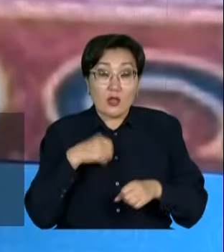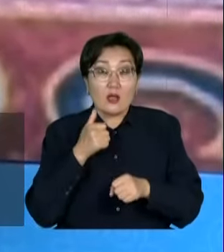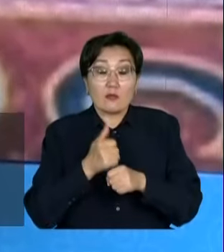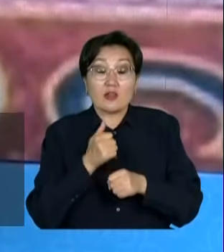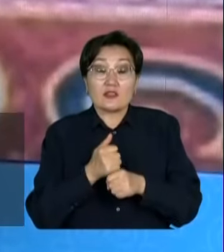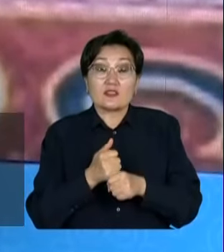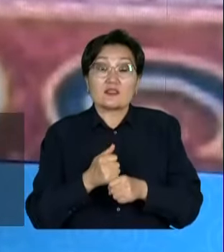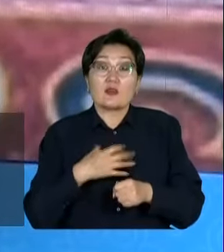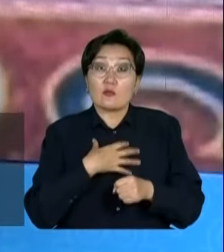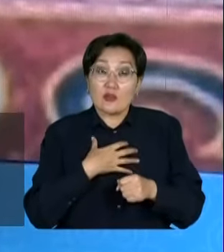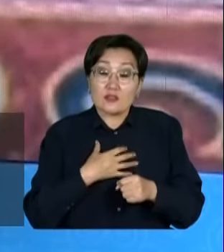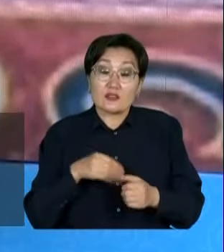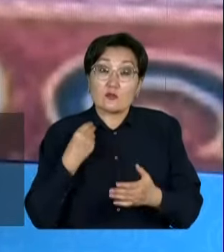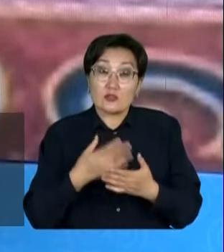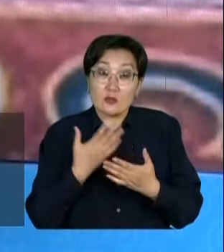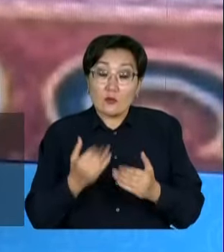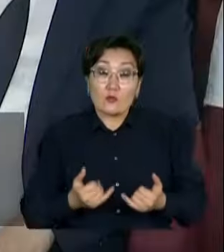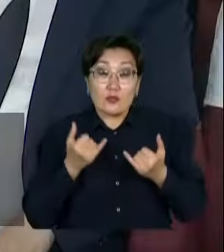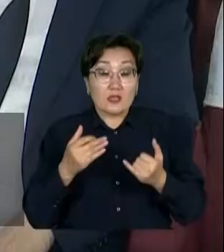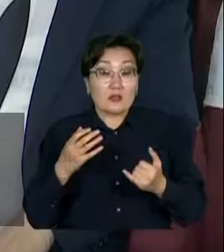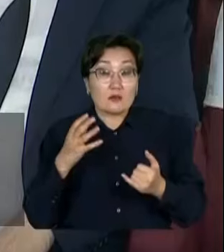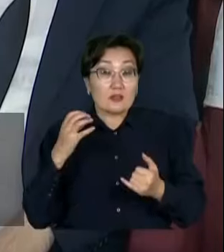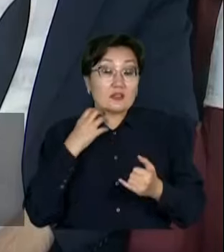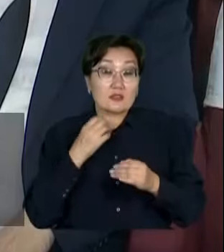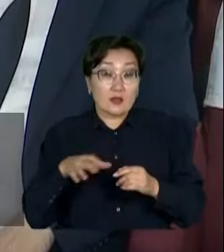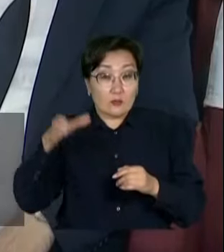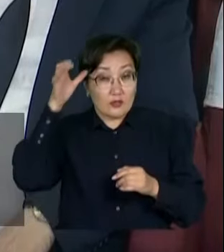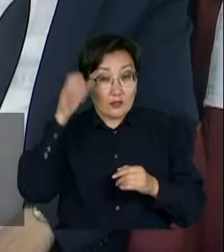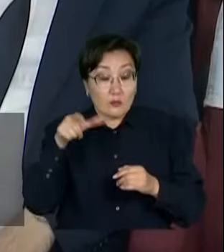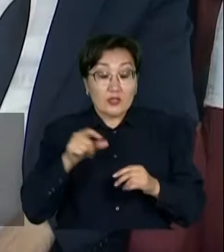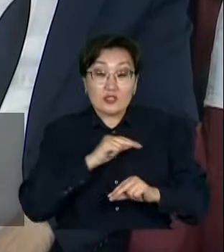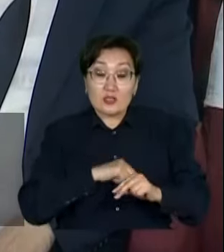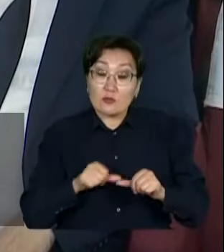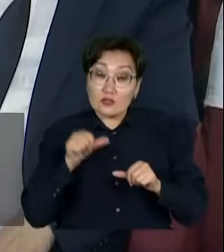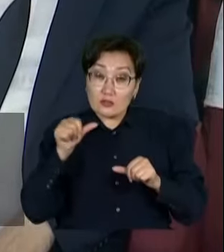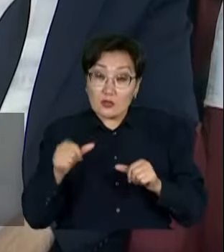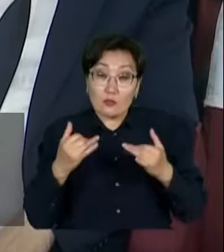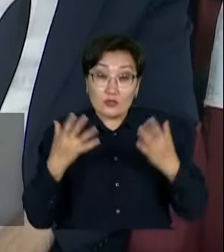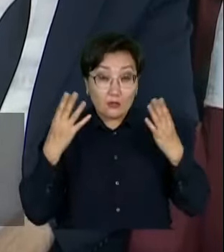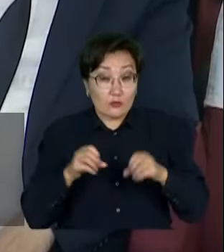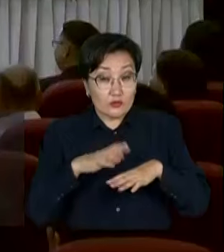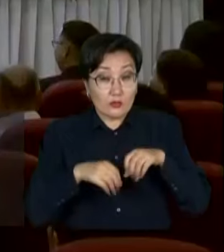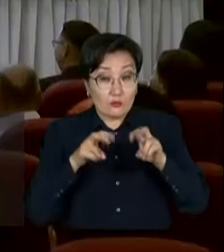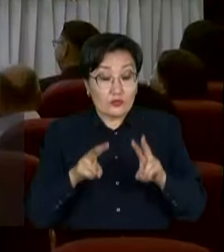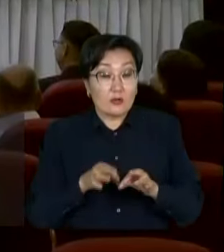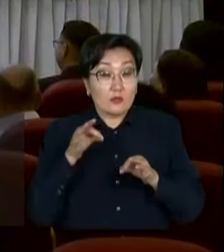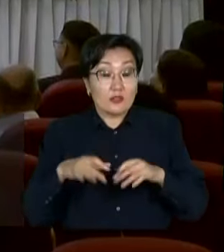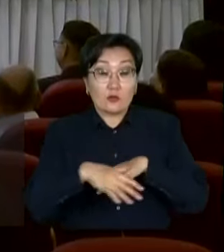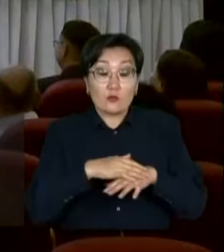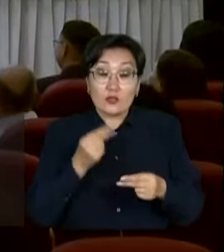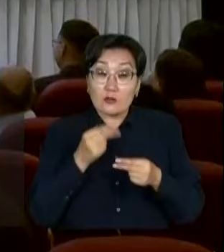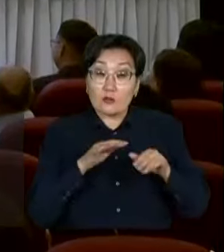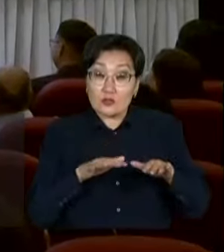құндылығы. Осы бір құндылықты құнттауда қызылордалық ғалымдар мен тіл жанашырларының еңбегі ерекше. Бүгінде мамандар өңірдегі қоғамдық